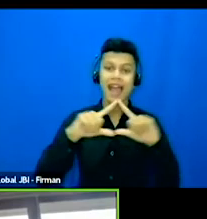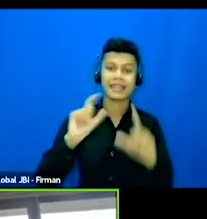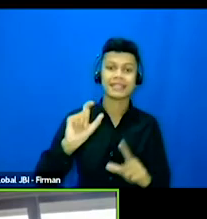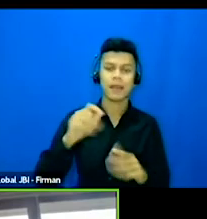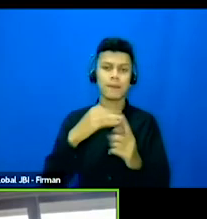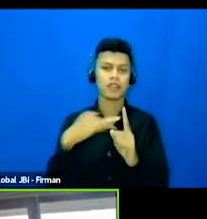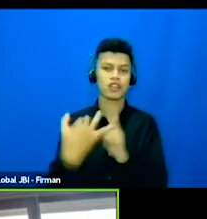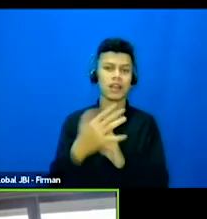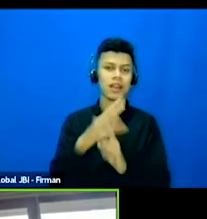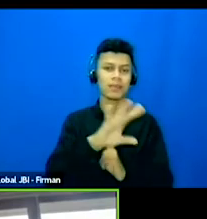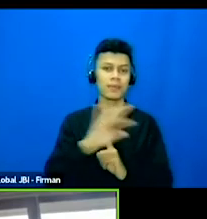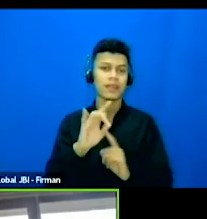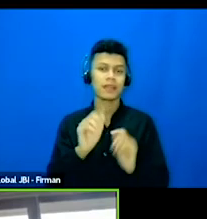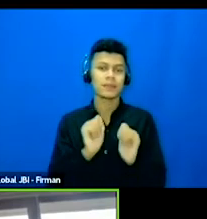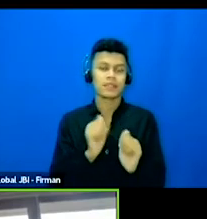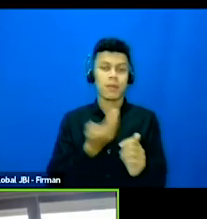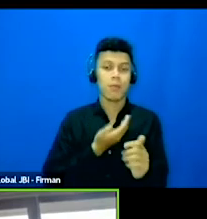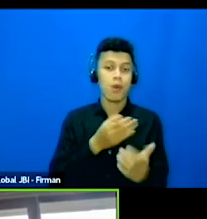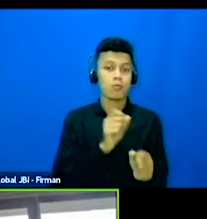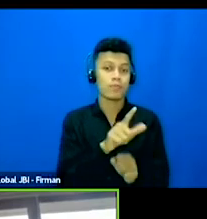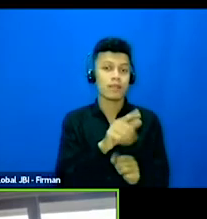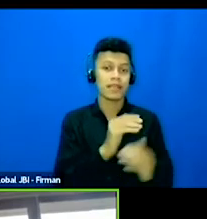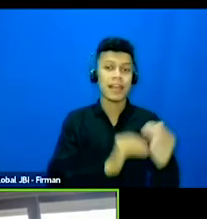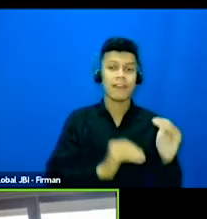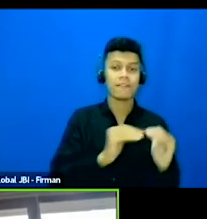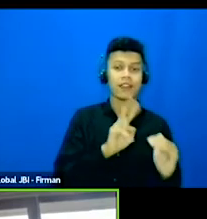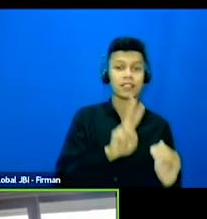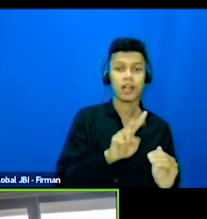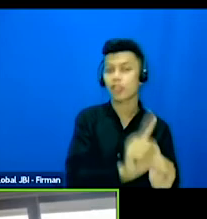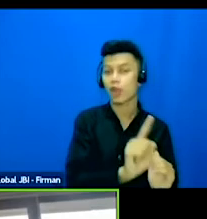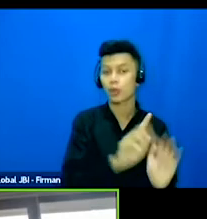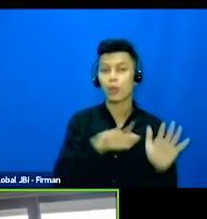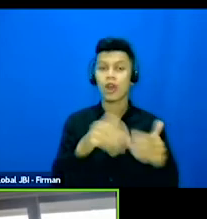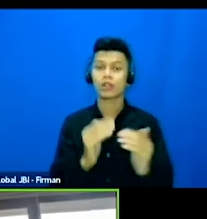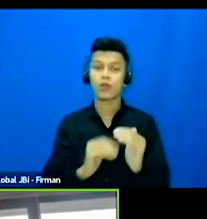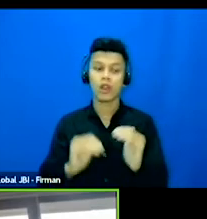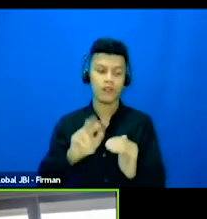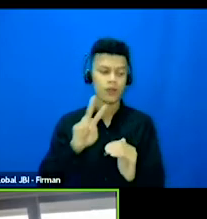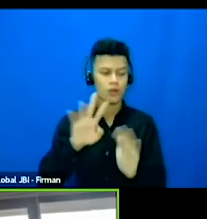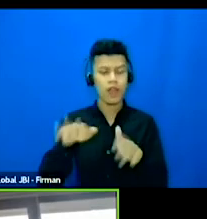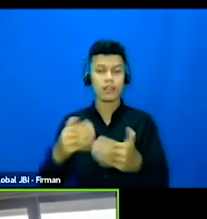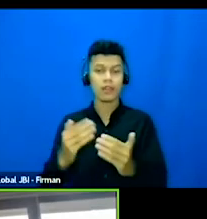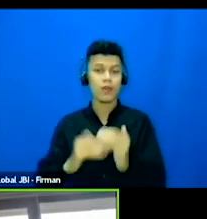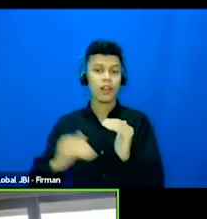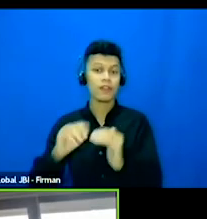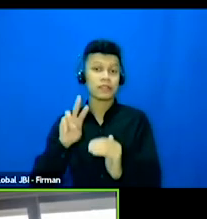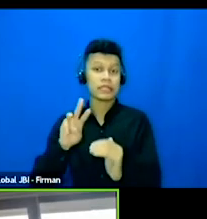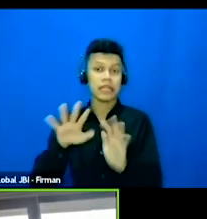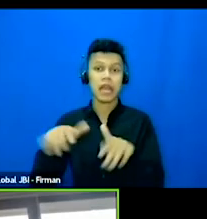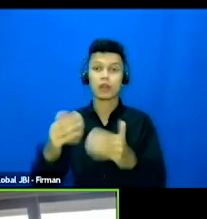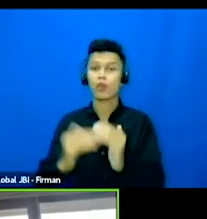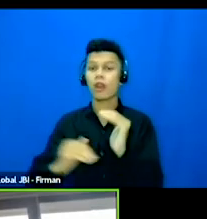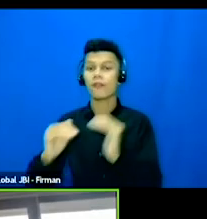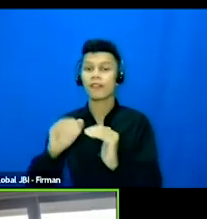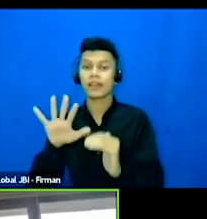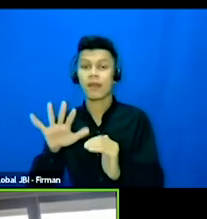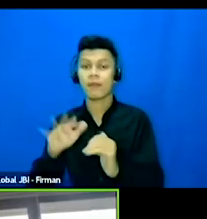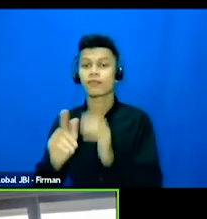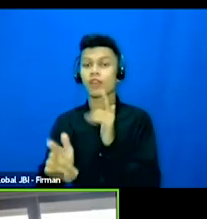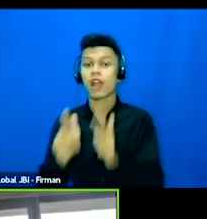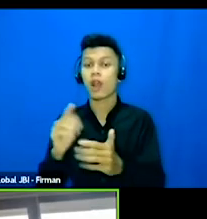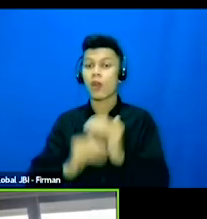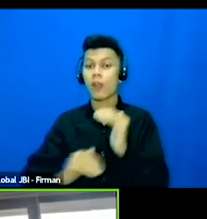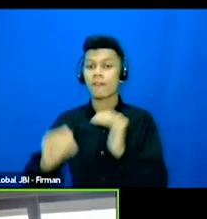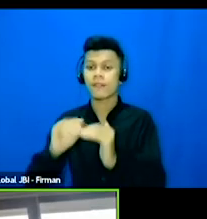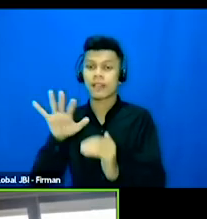bisa memilih mau beli levels dulu atau level 2 atau level 3 atau level 5 lah kalau level 5 itu